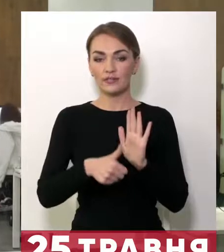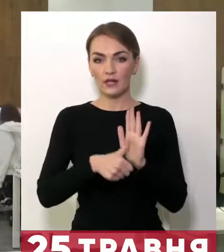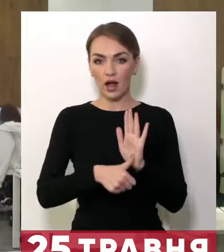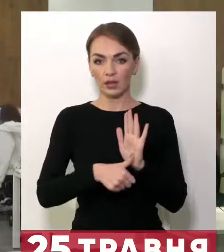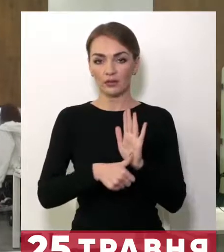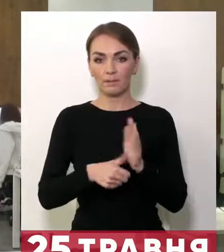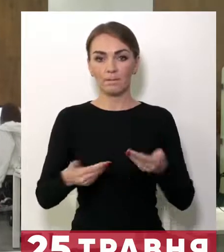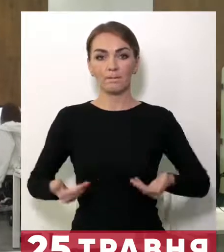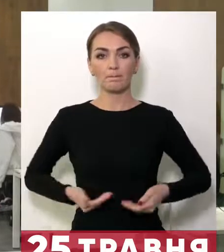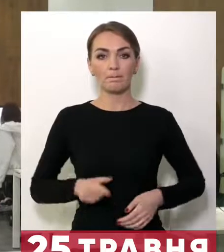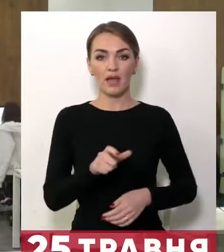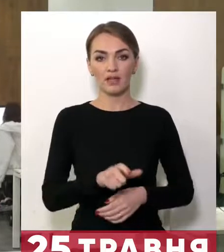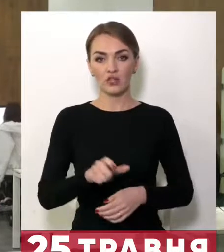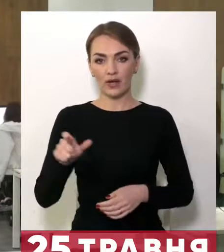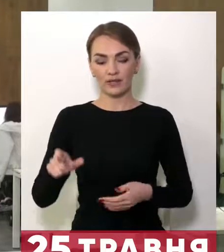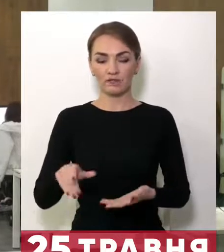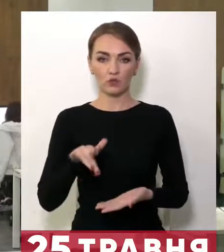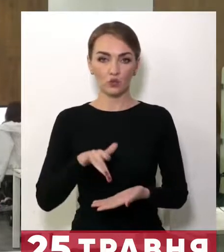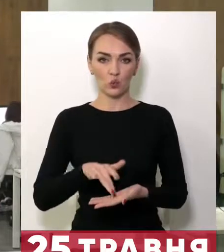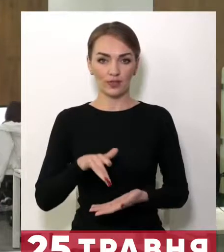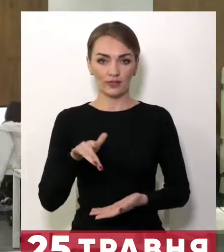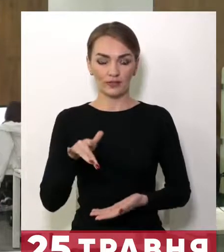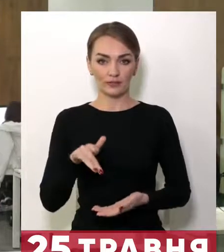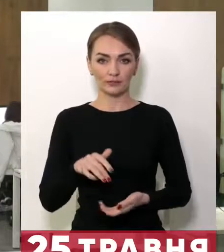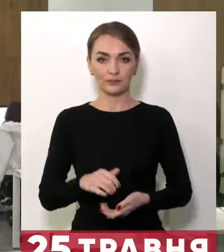360 мешканців столиці.